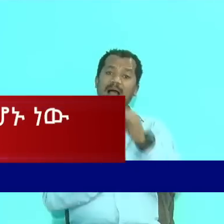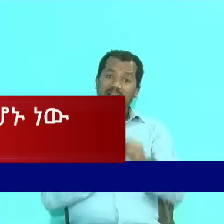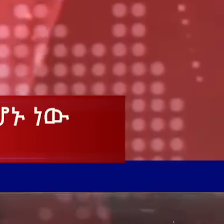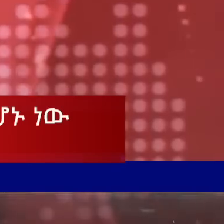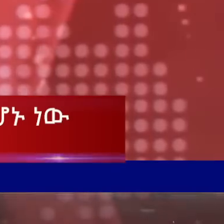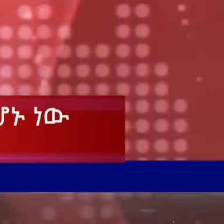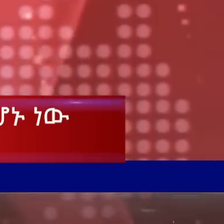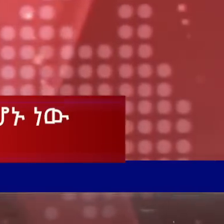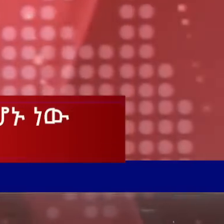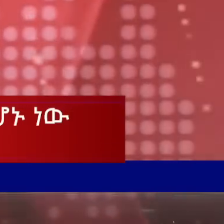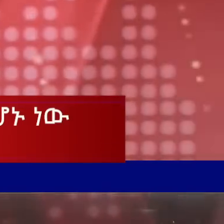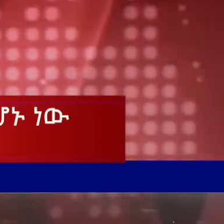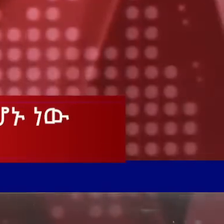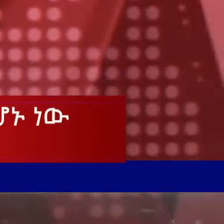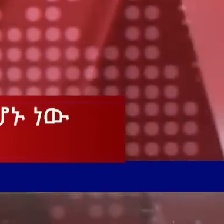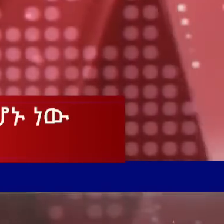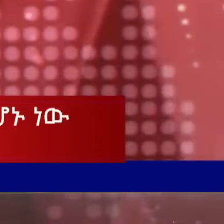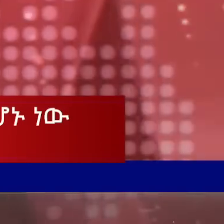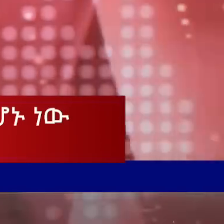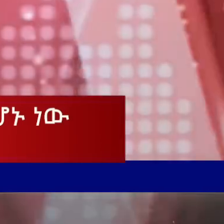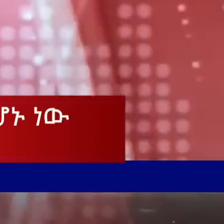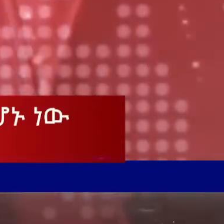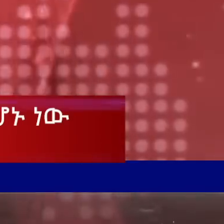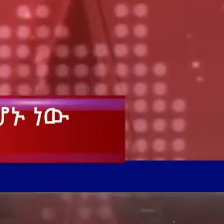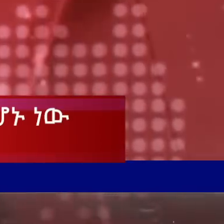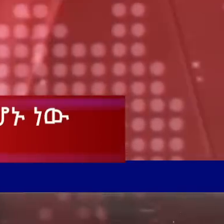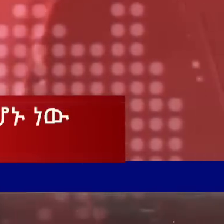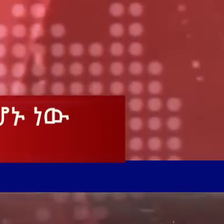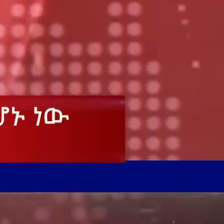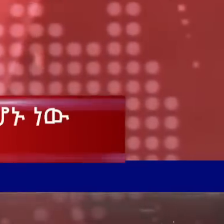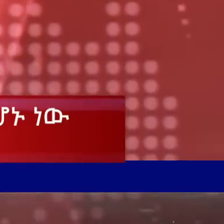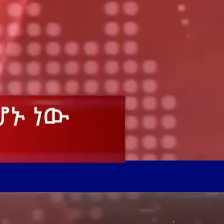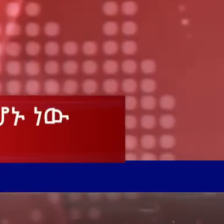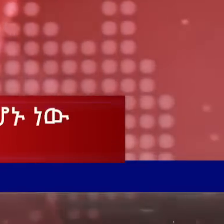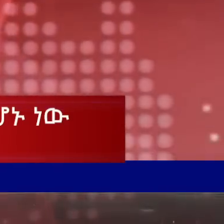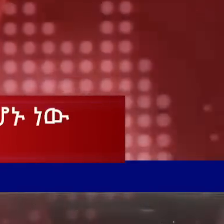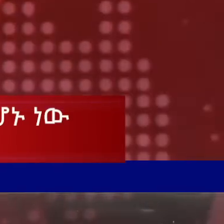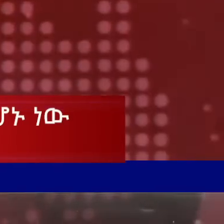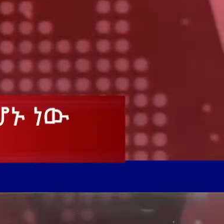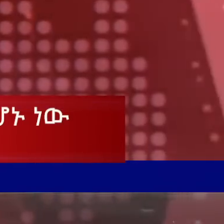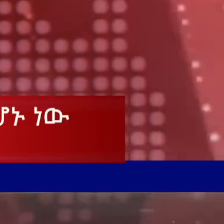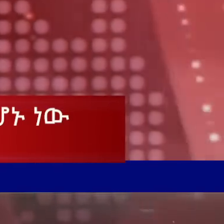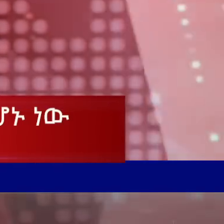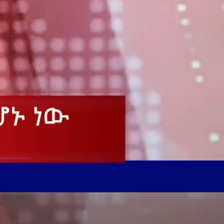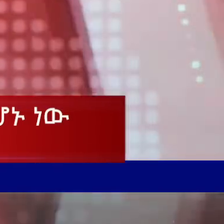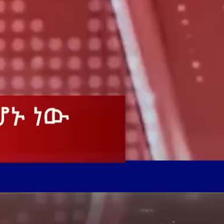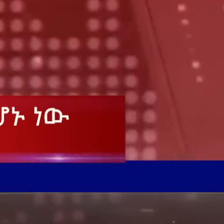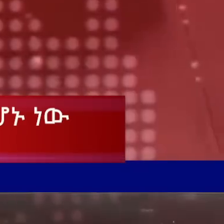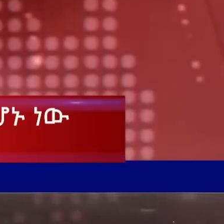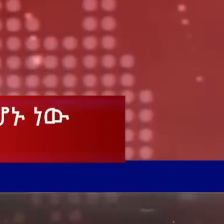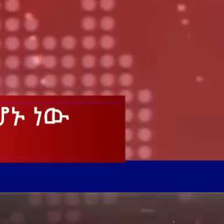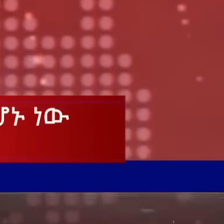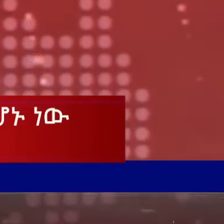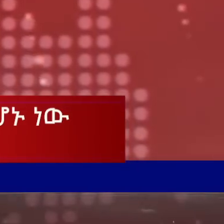ጸጥታና ደህንነት በሚል ርዕስ በኢሳት የፖለቲካችን ፕሮግራም ዝግጅት ክፍል ለሶስተኛ ጊዜ የተፎካካሪ ፖለቲካ ፓርቲዎችን